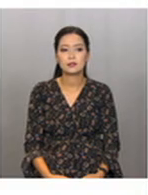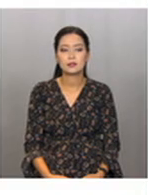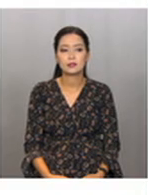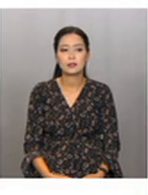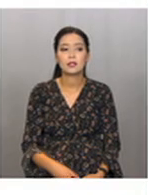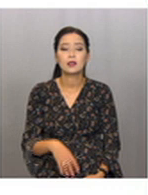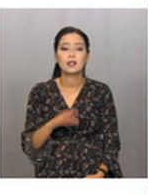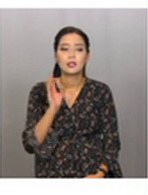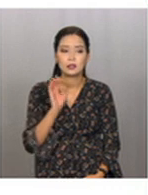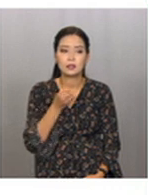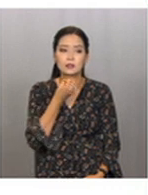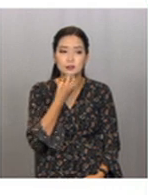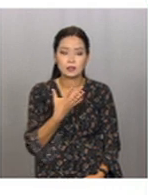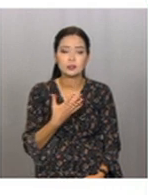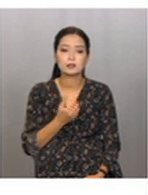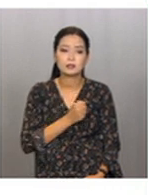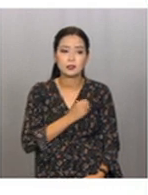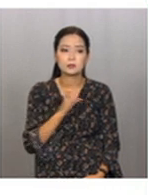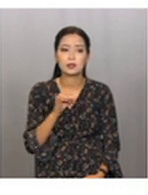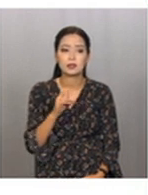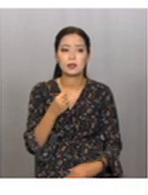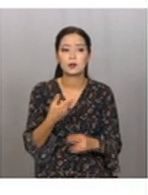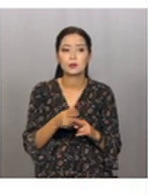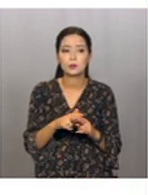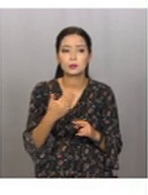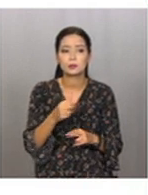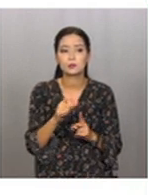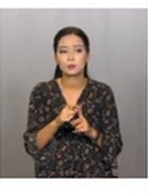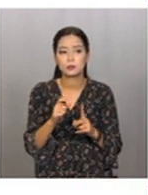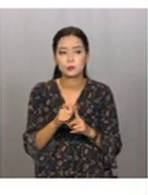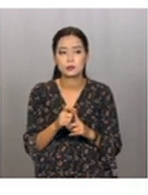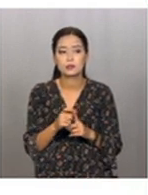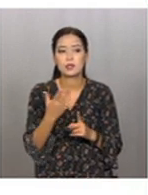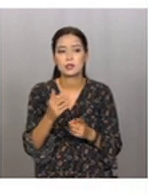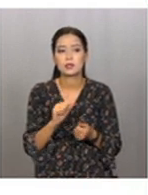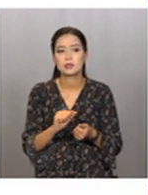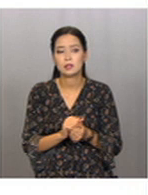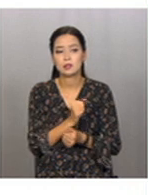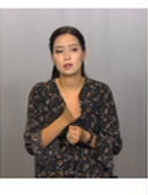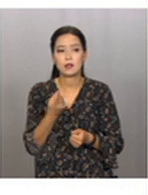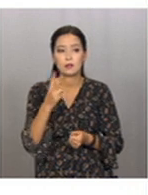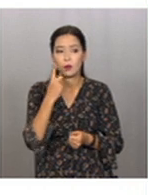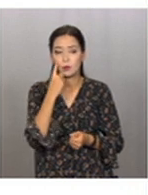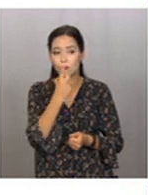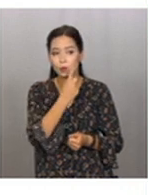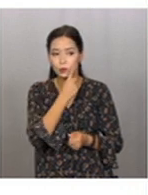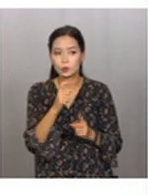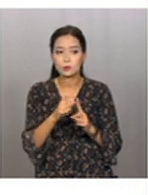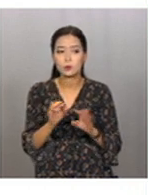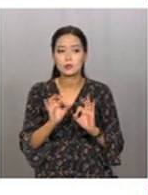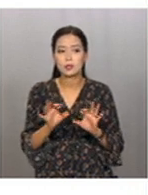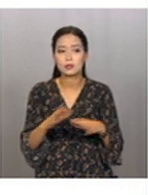«Жарайды, жаным Сара, осы сөзің, тас түлек тұрымтайдай екі көзің, сөз айтар қандай кісі» деген